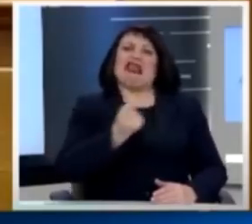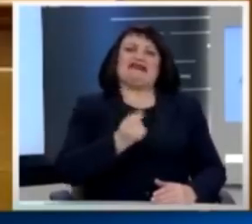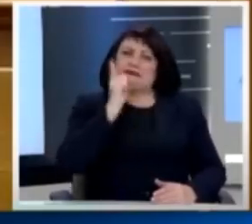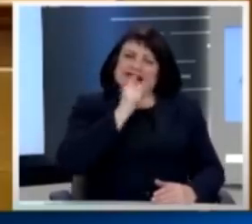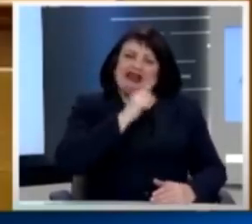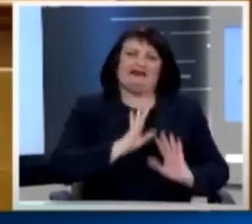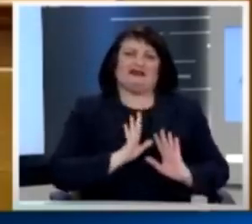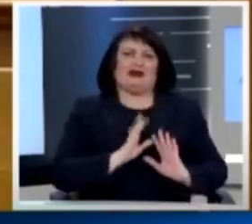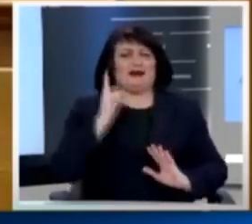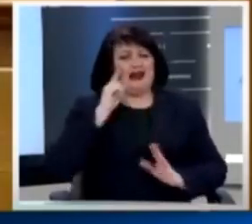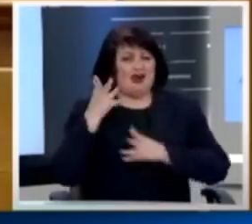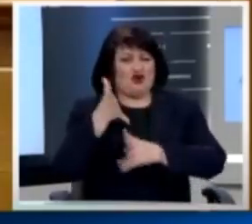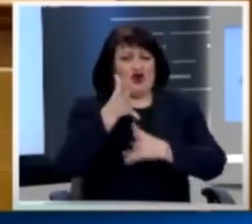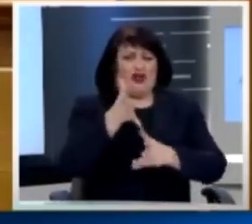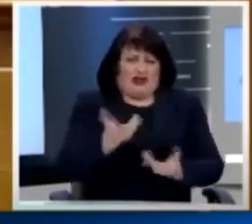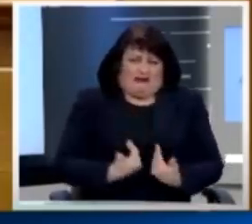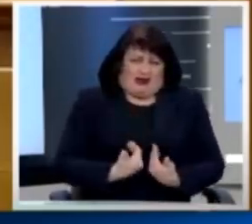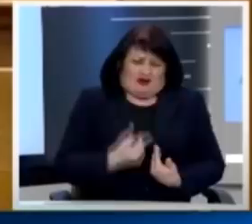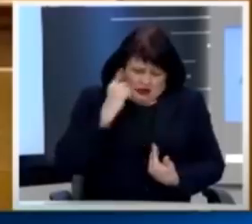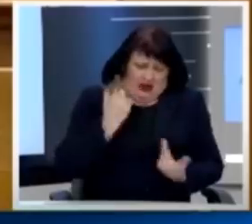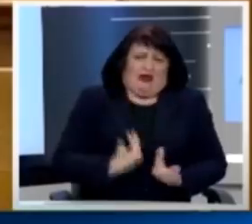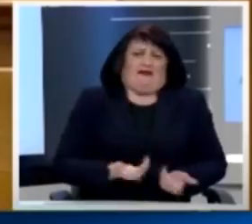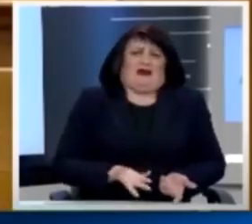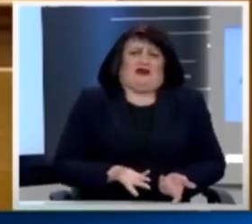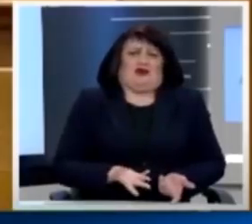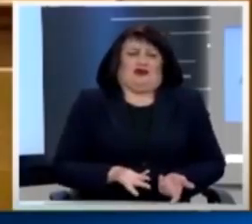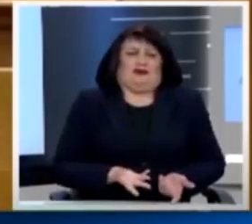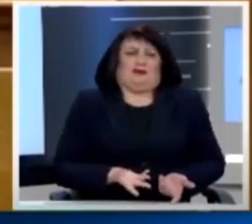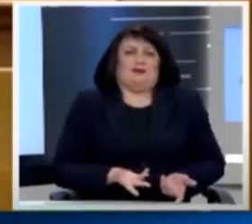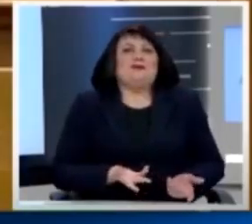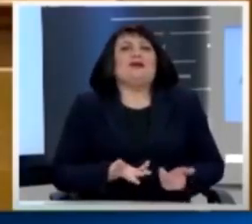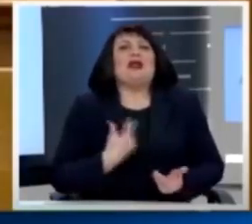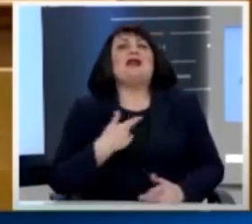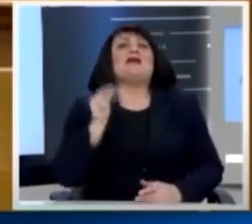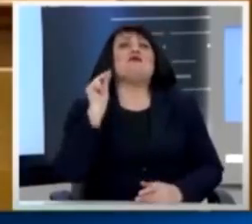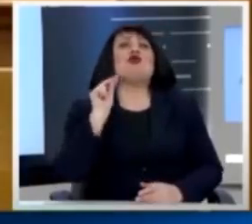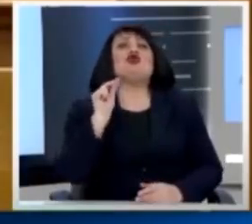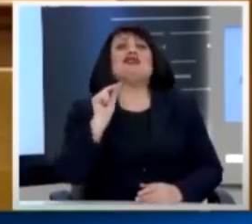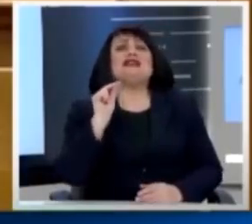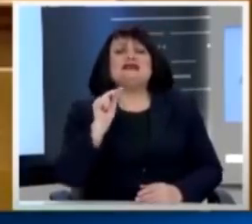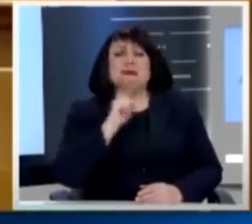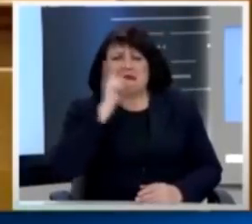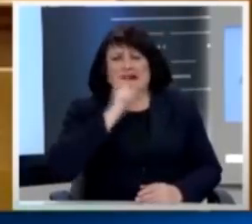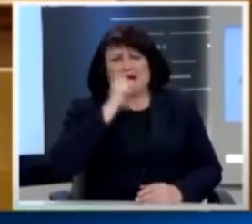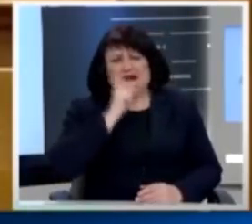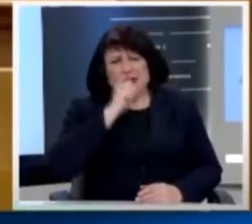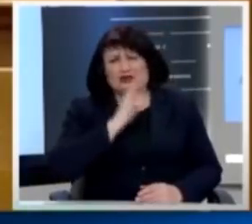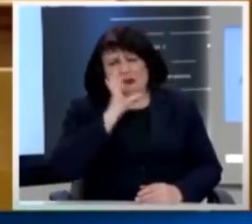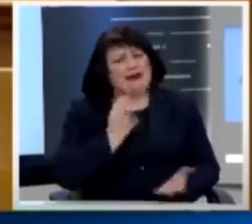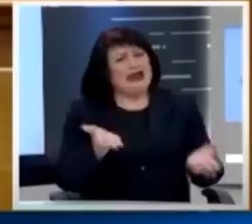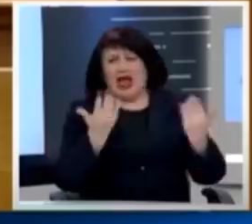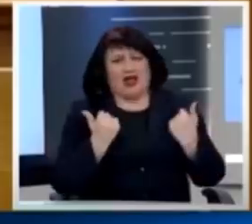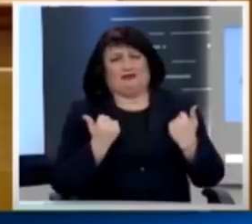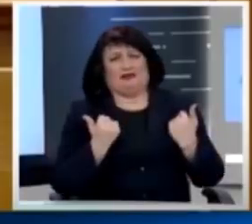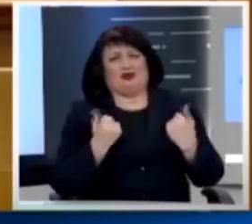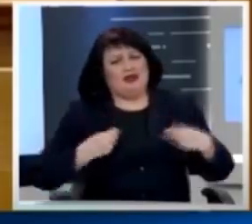Καταλαβαίνει πότε τον κοροϊδεύουν μέσα στα μούτρα του. Καταλαβαίνει πως υπόσχεστε φύκια για μεταξωτές κορδέλες. Και